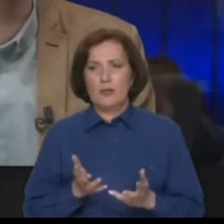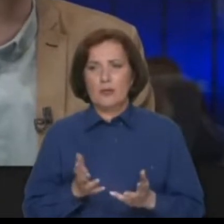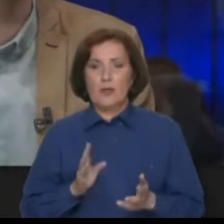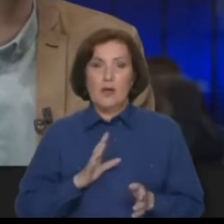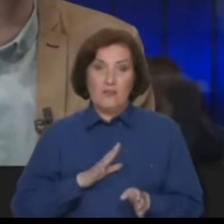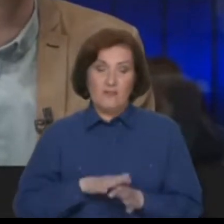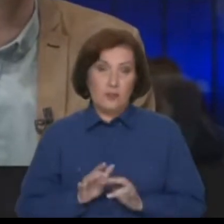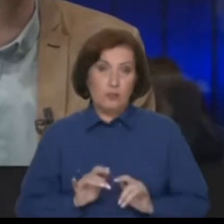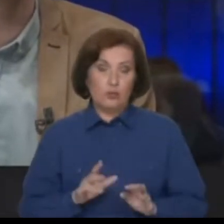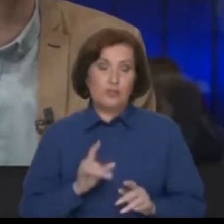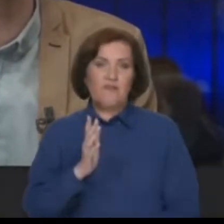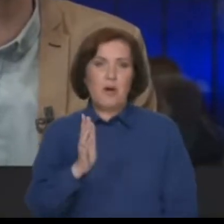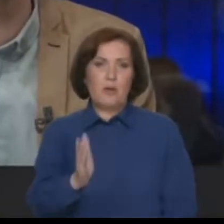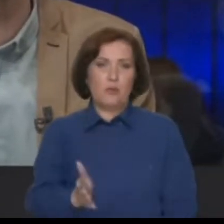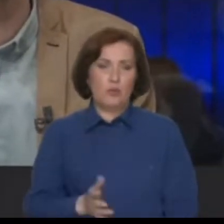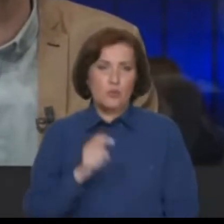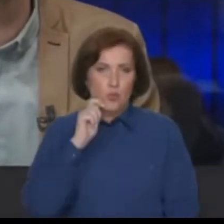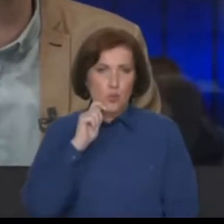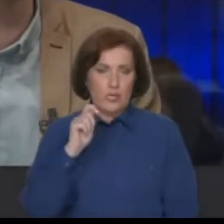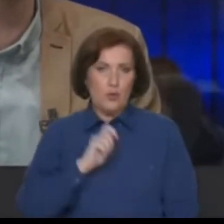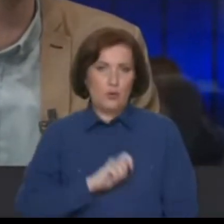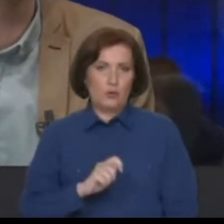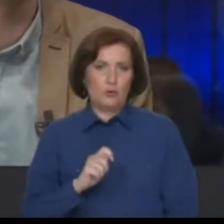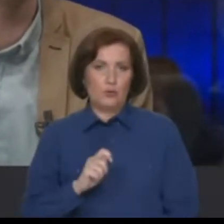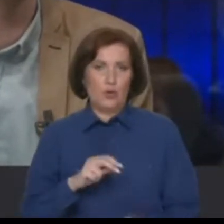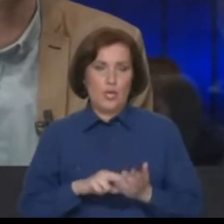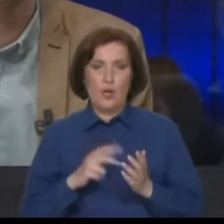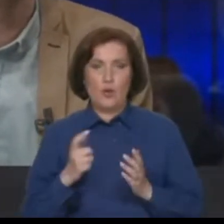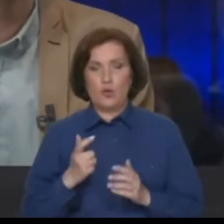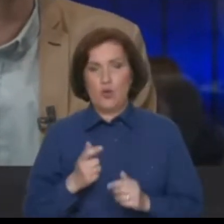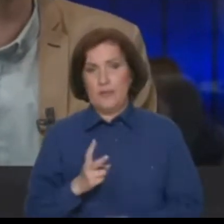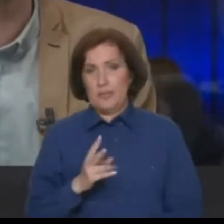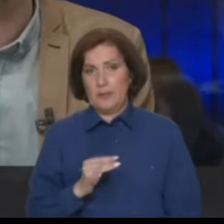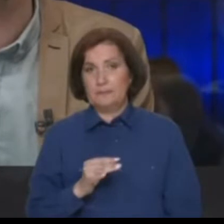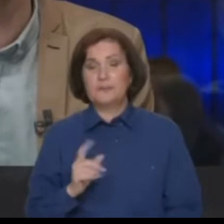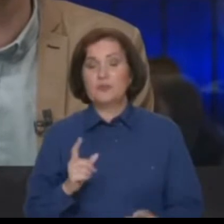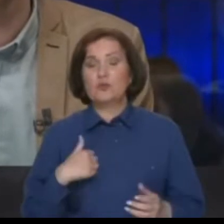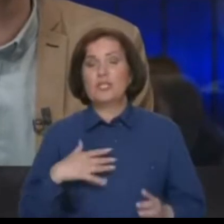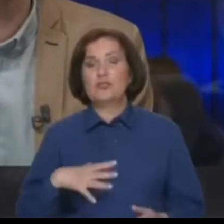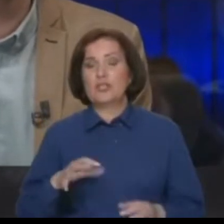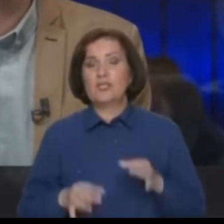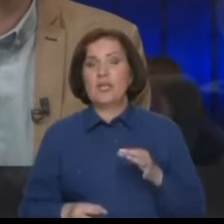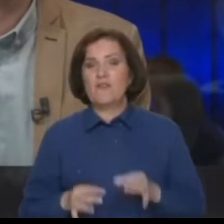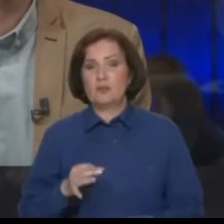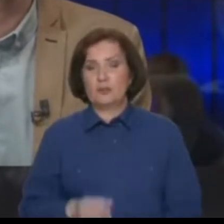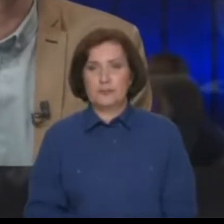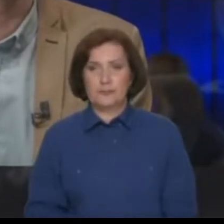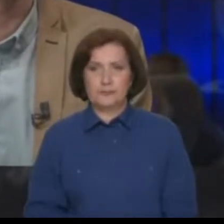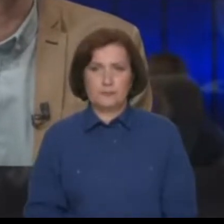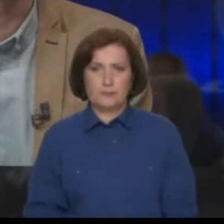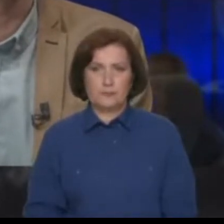відбутися на майбутньому української економіки, зокрема? Що нас чекає восени, як ви вважаєте?